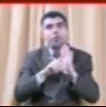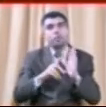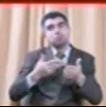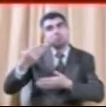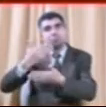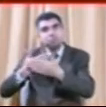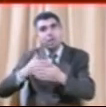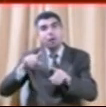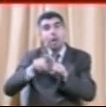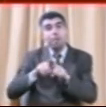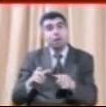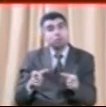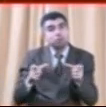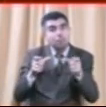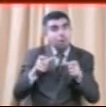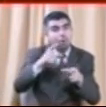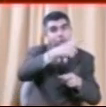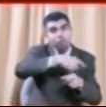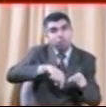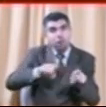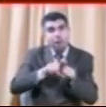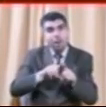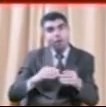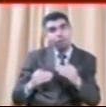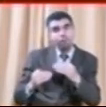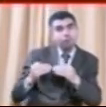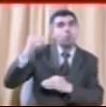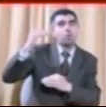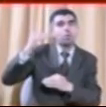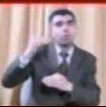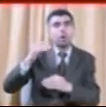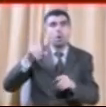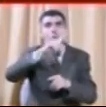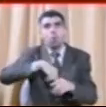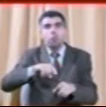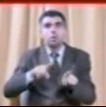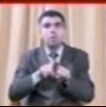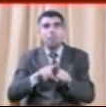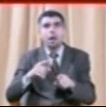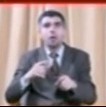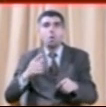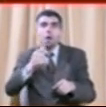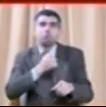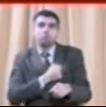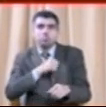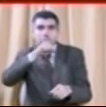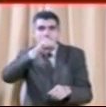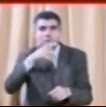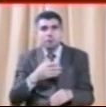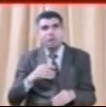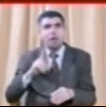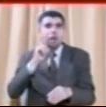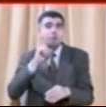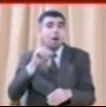نحو تشديدها لتكون زاجرة إلى الحد الكافي الذي يقنع من تسول له نفسه الاعتداء على